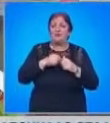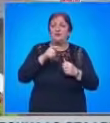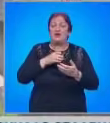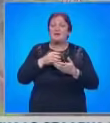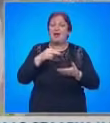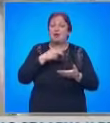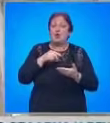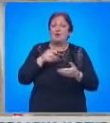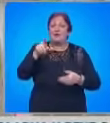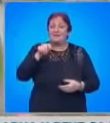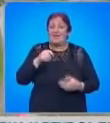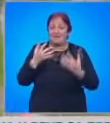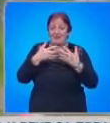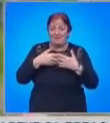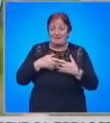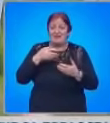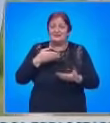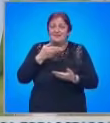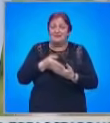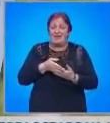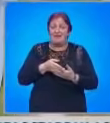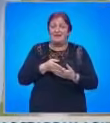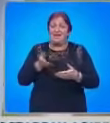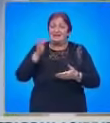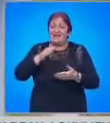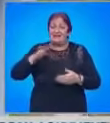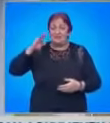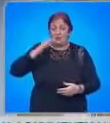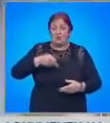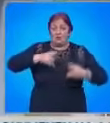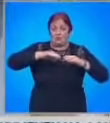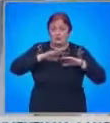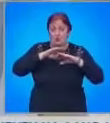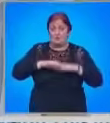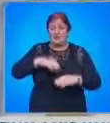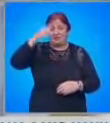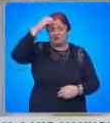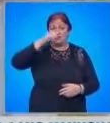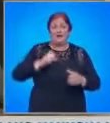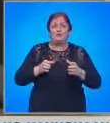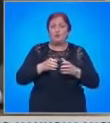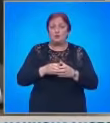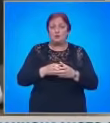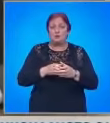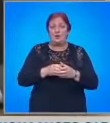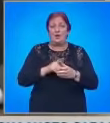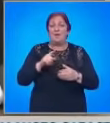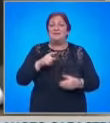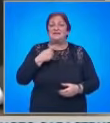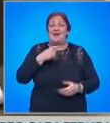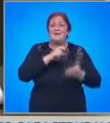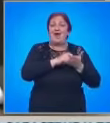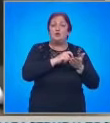чрез договори за наем на техника реално се възлага подизпълнение, но отговорността остава на държавното дружество. Не става дума